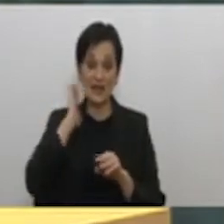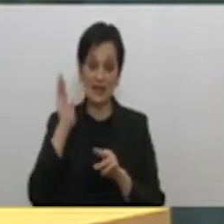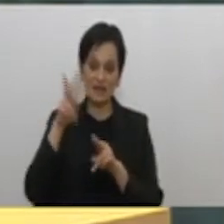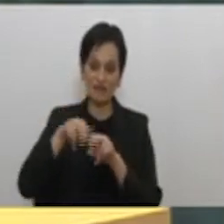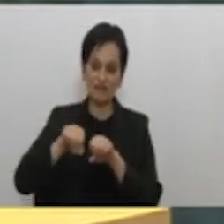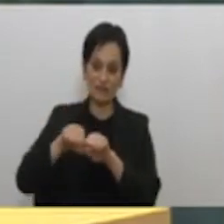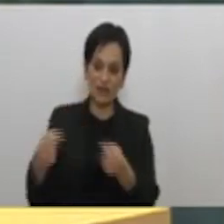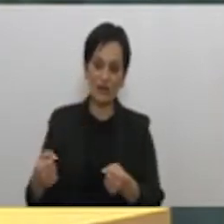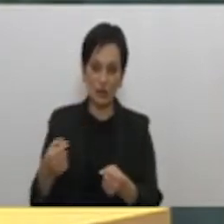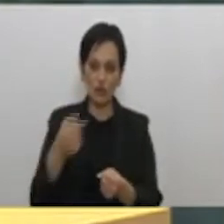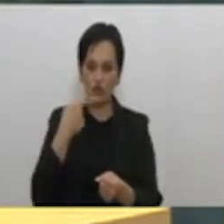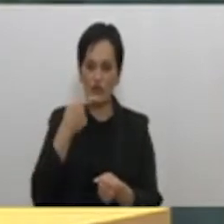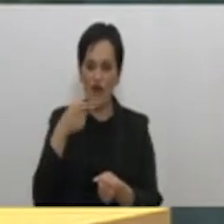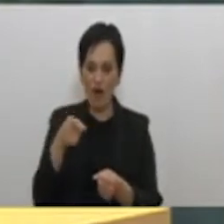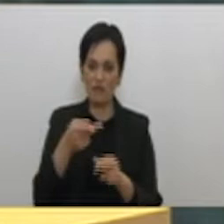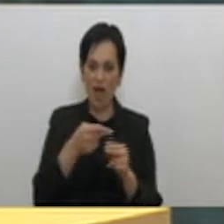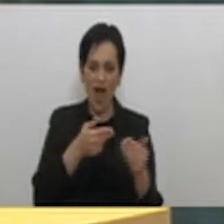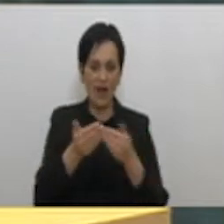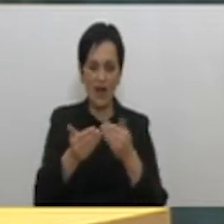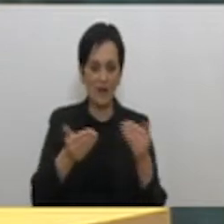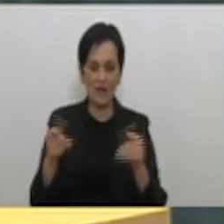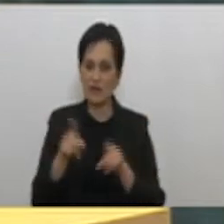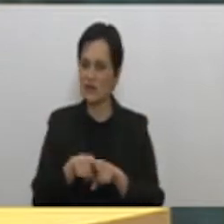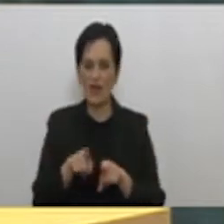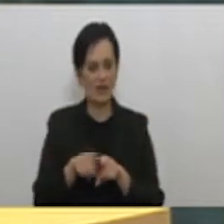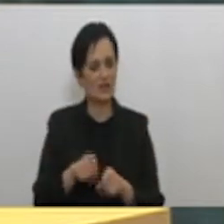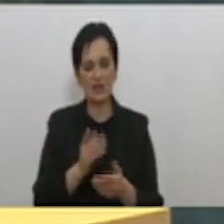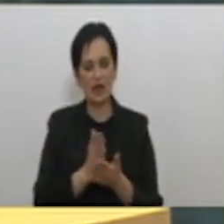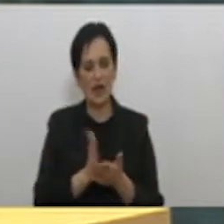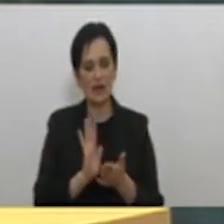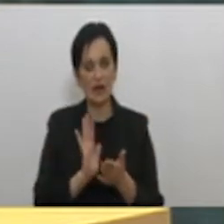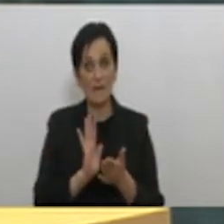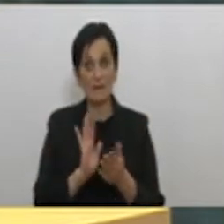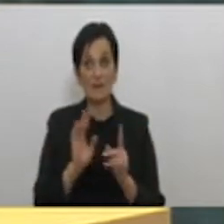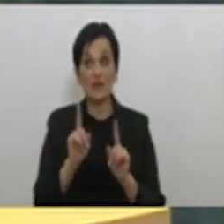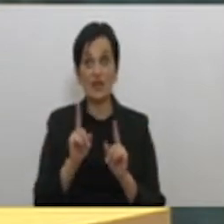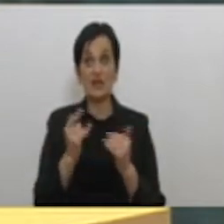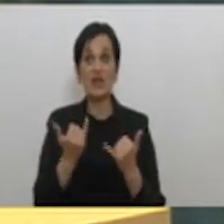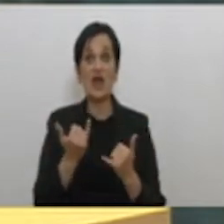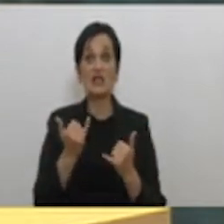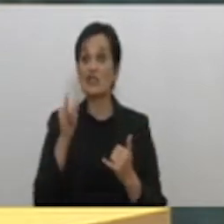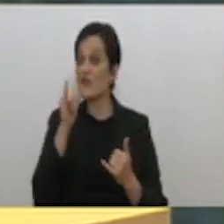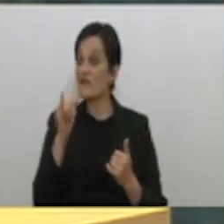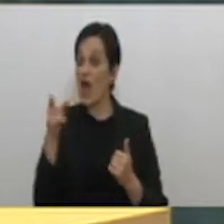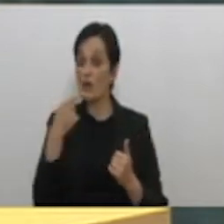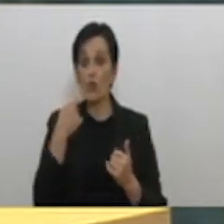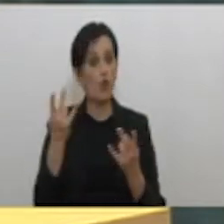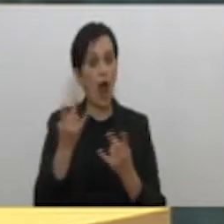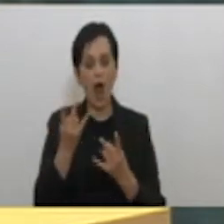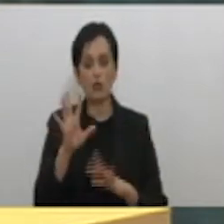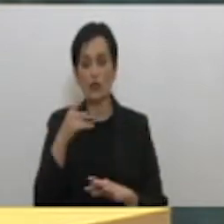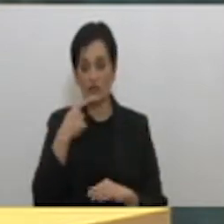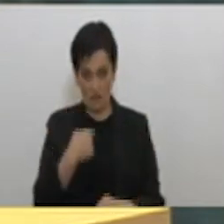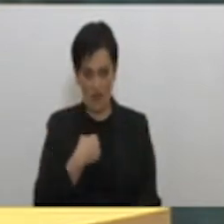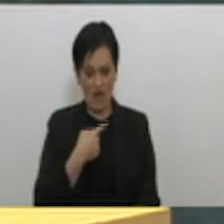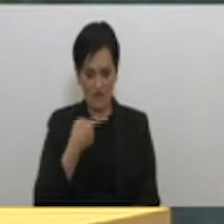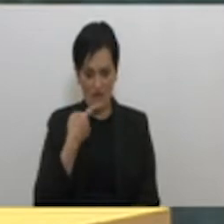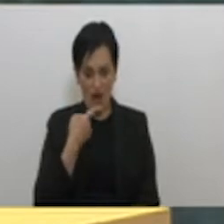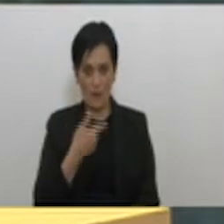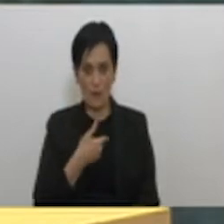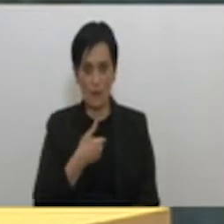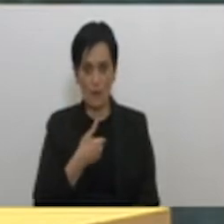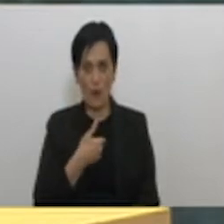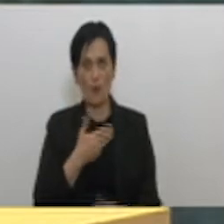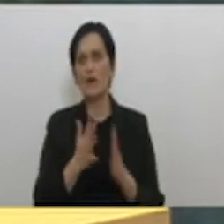utra, truez, esia, da, isi, e zarar, iase. Iscat, si am azi, vezi, am bob, da, arțunat cu asta, mara, meu am bob. Arț,